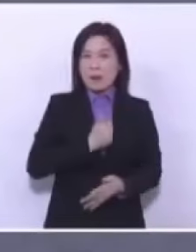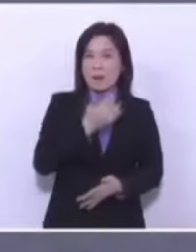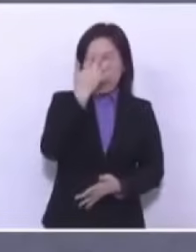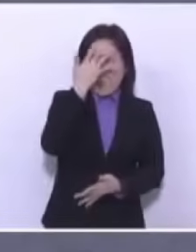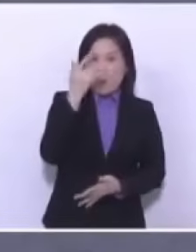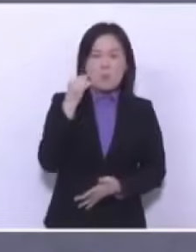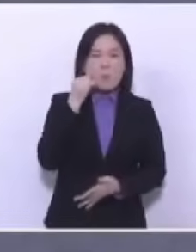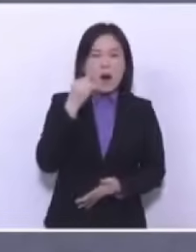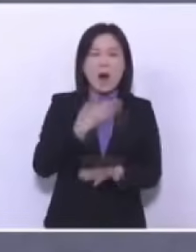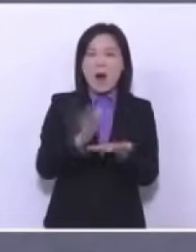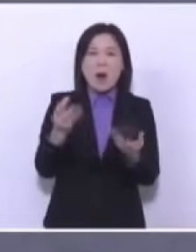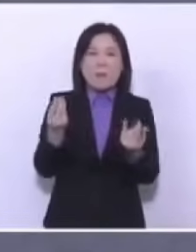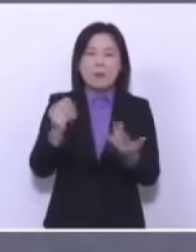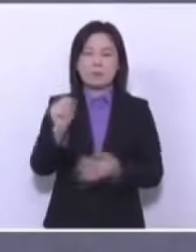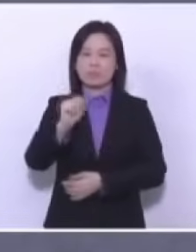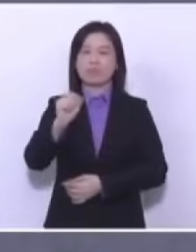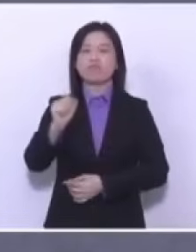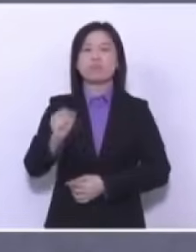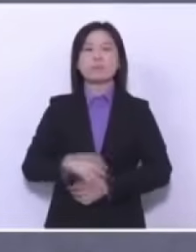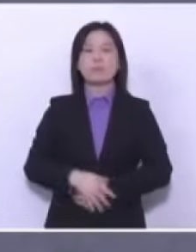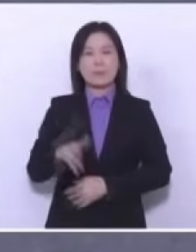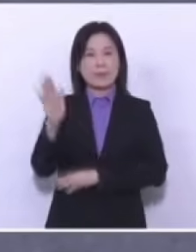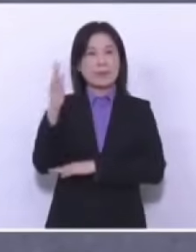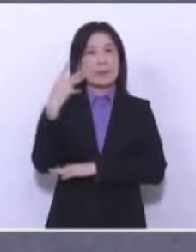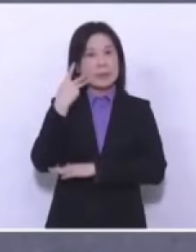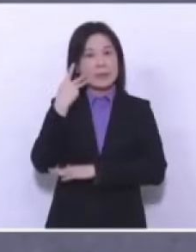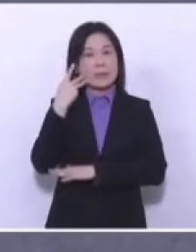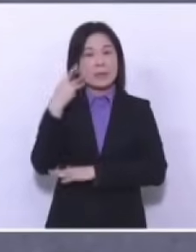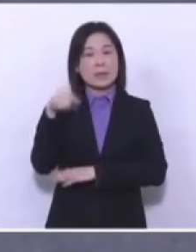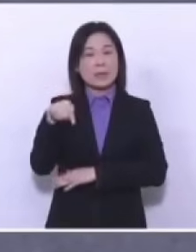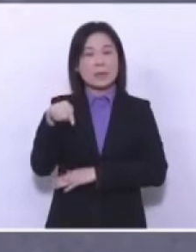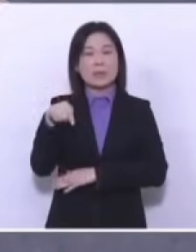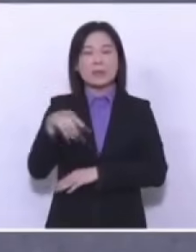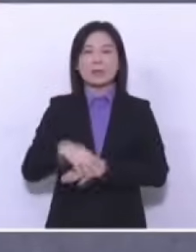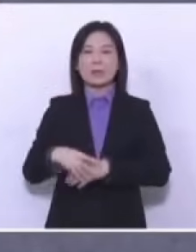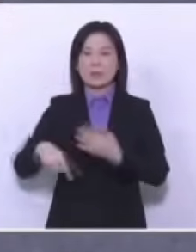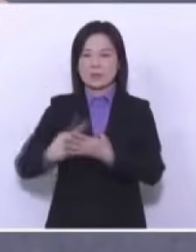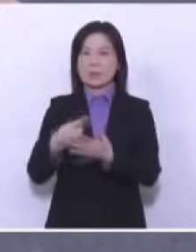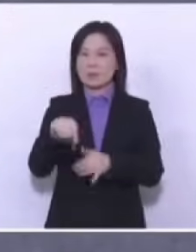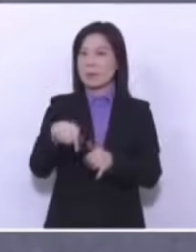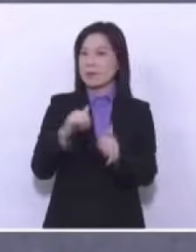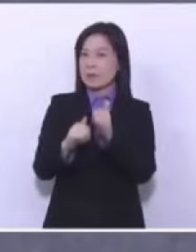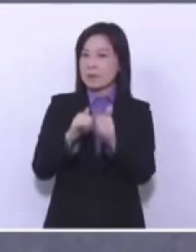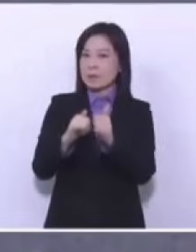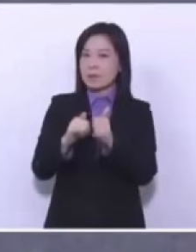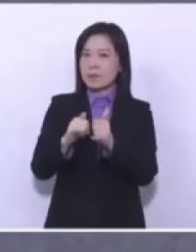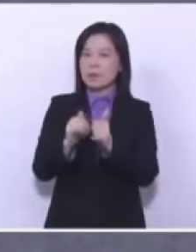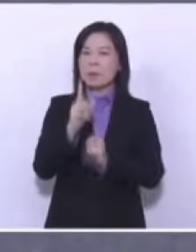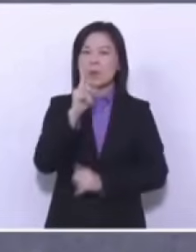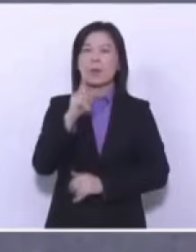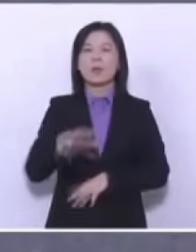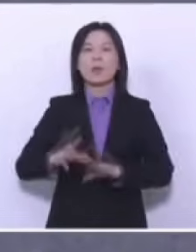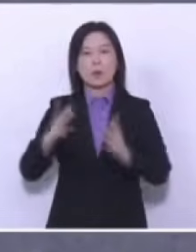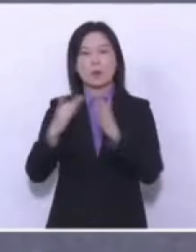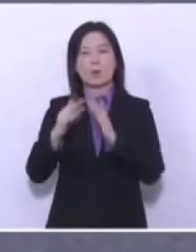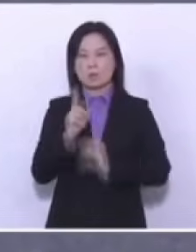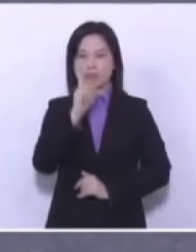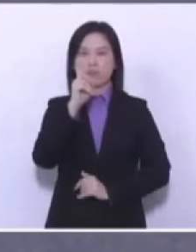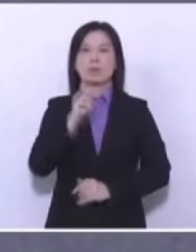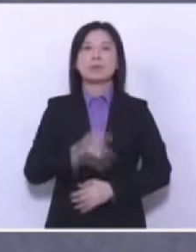位，政治应该要负责，因为我们只有这一个社会，我们只有这一个国家。